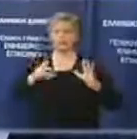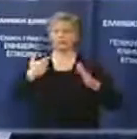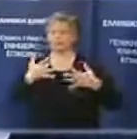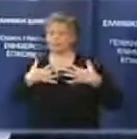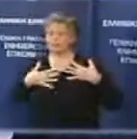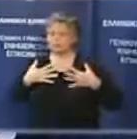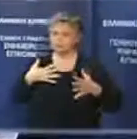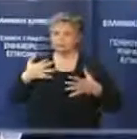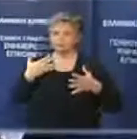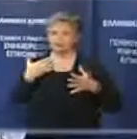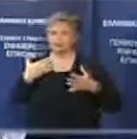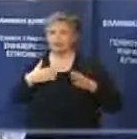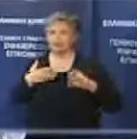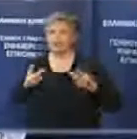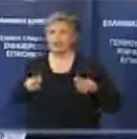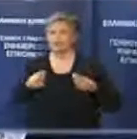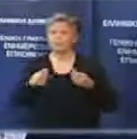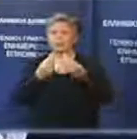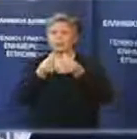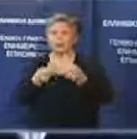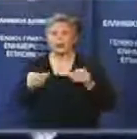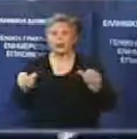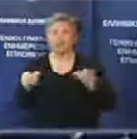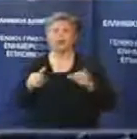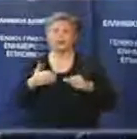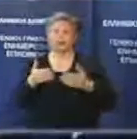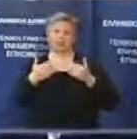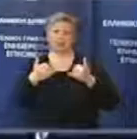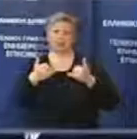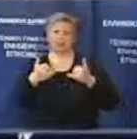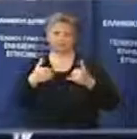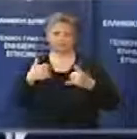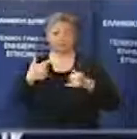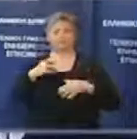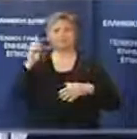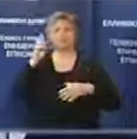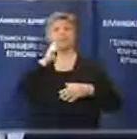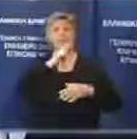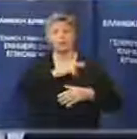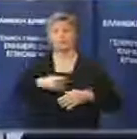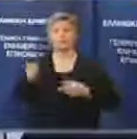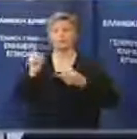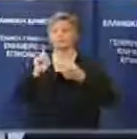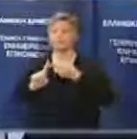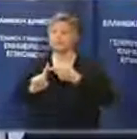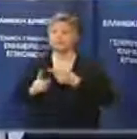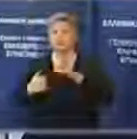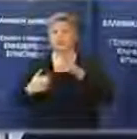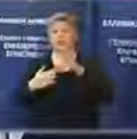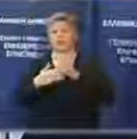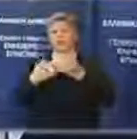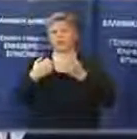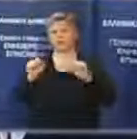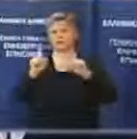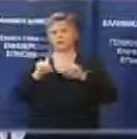συνεννόηση ακόμα και σήμερα, παρά δηλαδή τις συσκέψεις και τις επαφές που είχε ο Πρωθυπουργός και τις συζητήσεις με τον κύριο Καμένο.